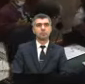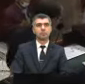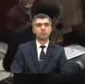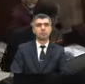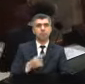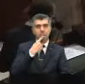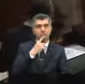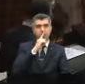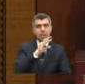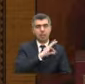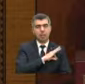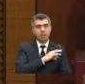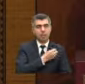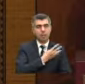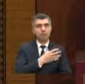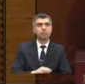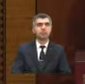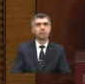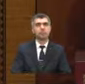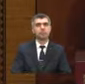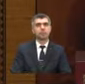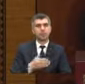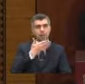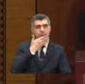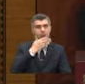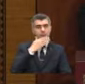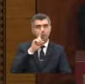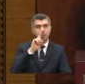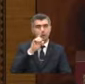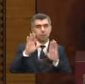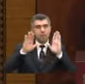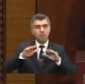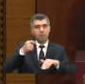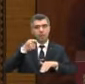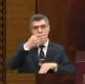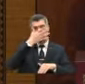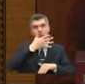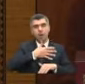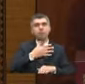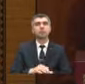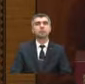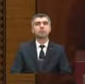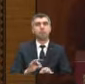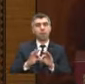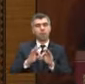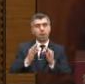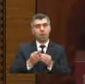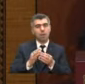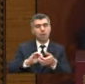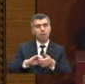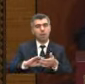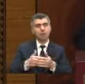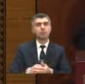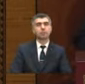بسم الله الرحمن الرحيم. الحمد لله، الصلاة والسلام على رسول الله وعليه